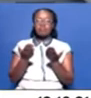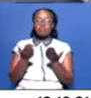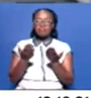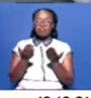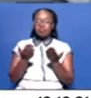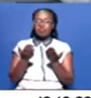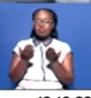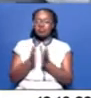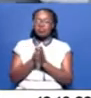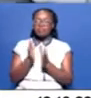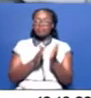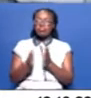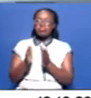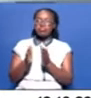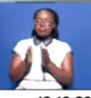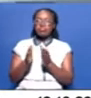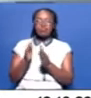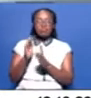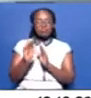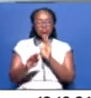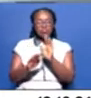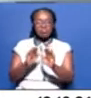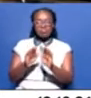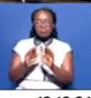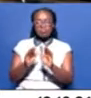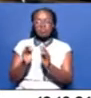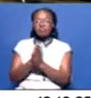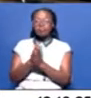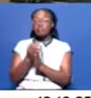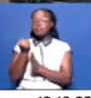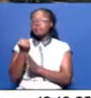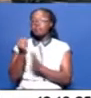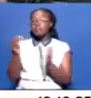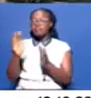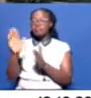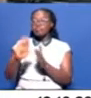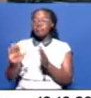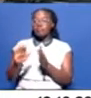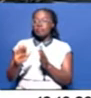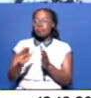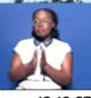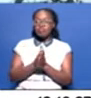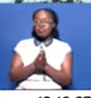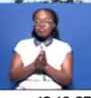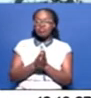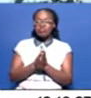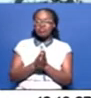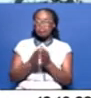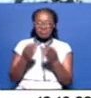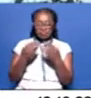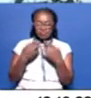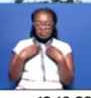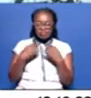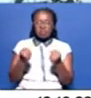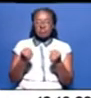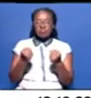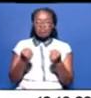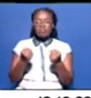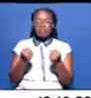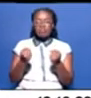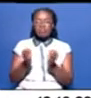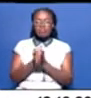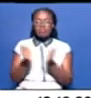huo unabainisha hatua katika maeneo makuu matano, ikiwa ni pamoja na huduma za uponyaji, uhamasishaji umma,